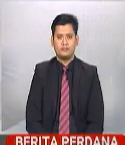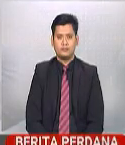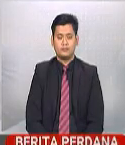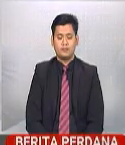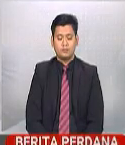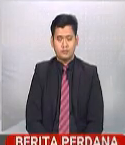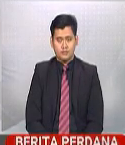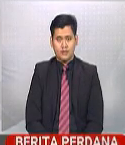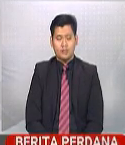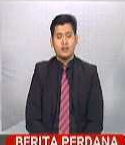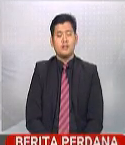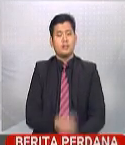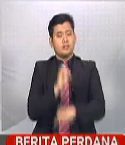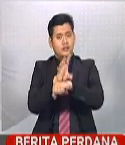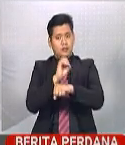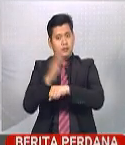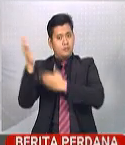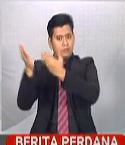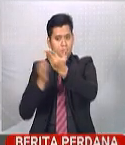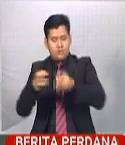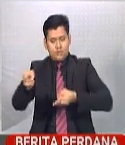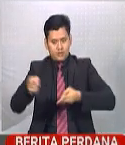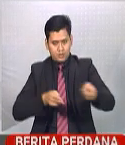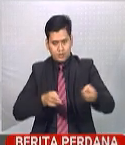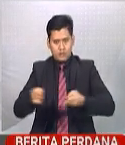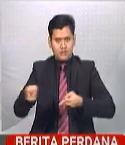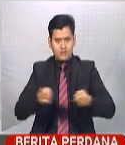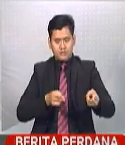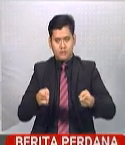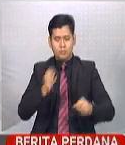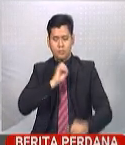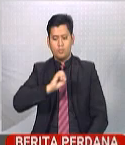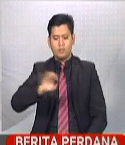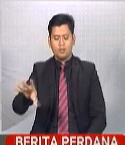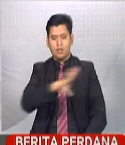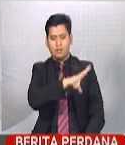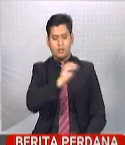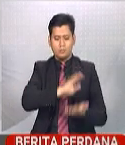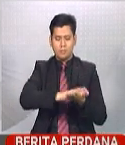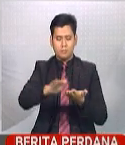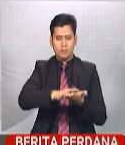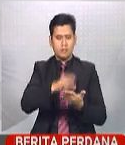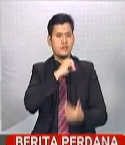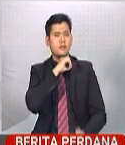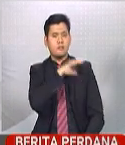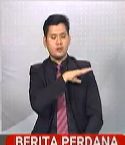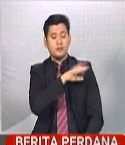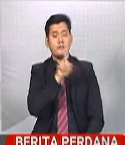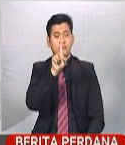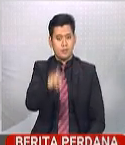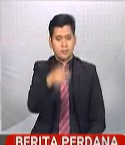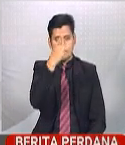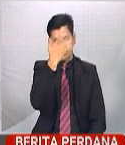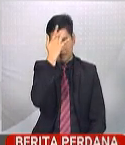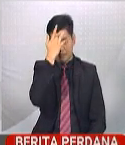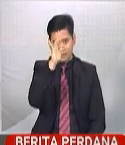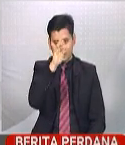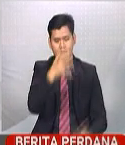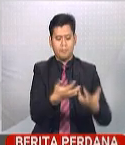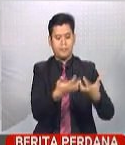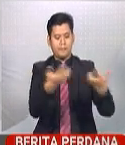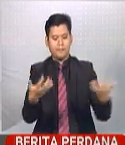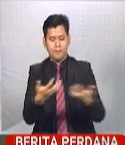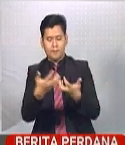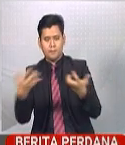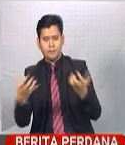Hai ini Pulau nasihat primaton pengurusan sisa facial dan pembersihan sampah Anda perlu bijak mengasingkan